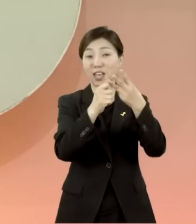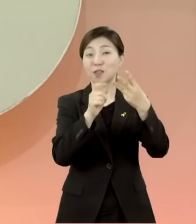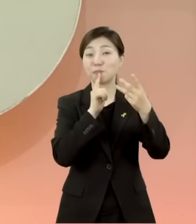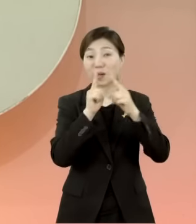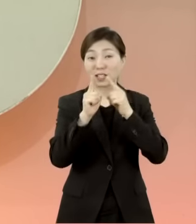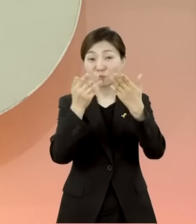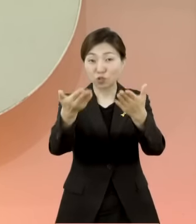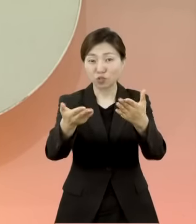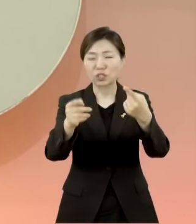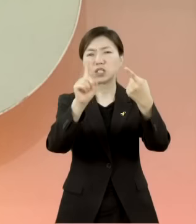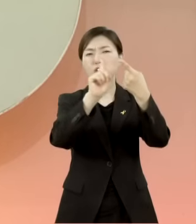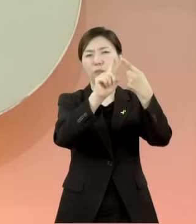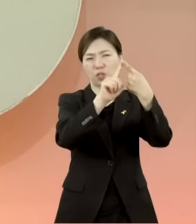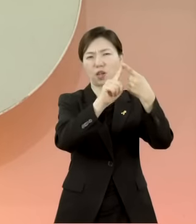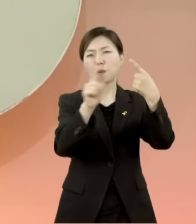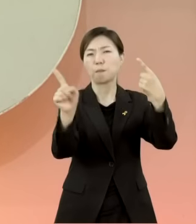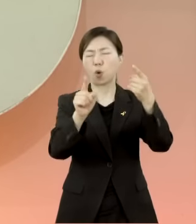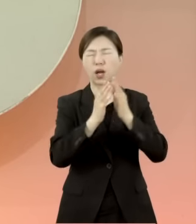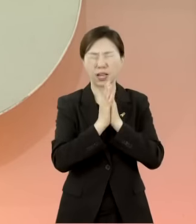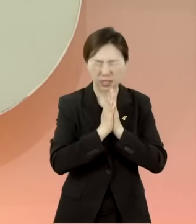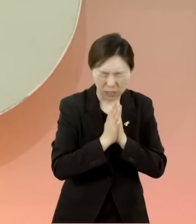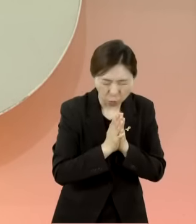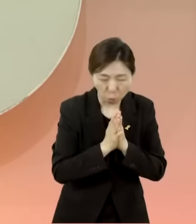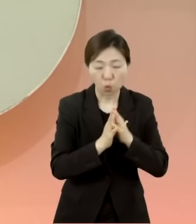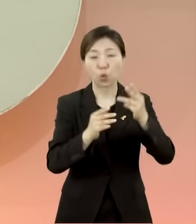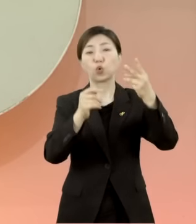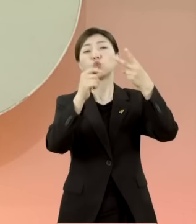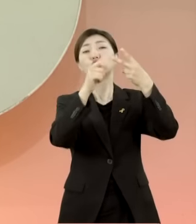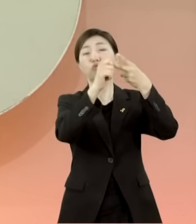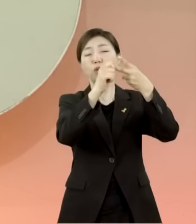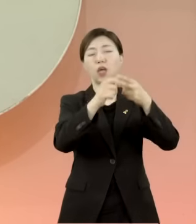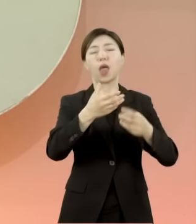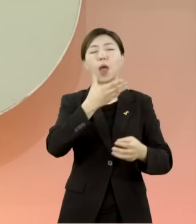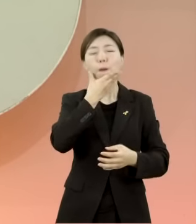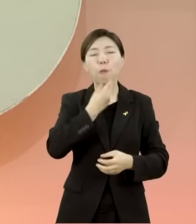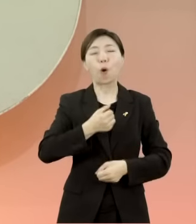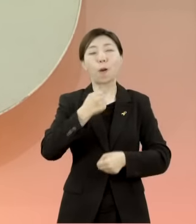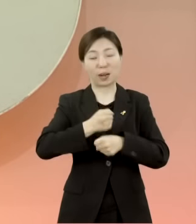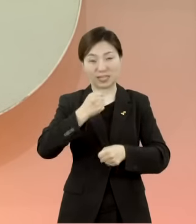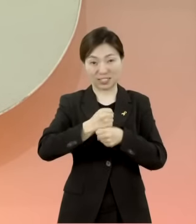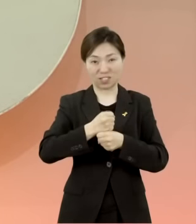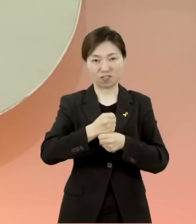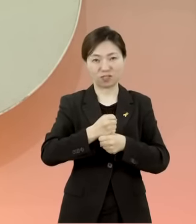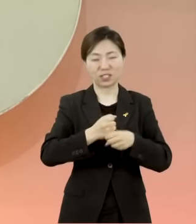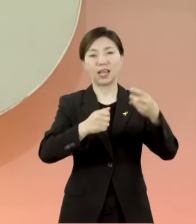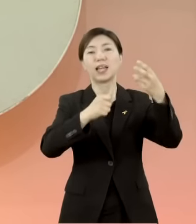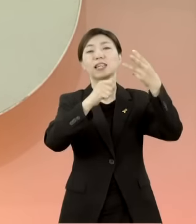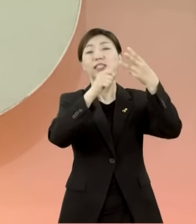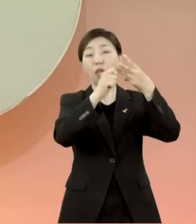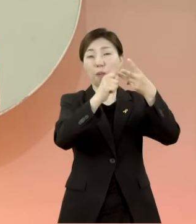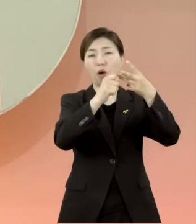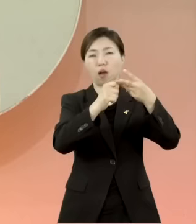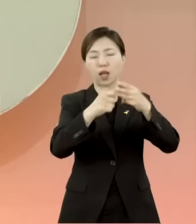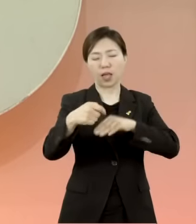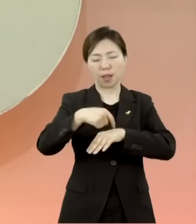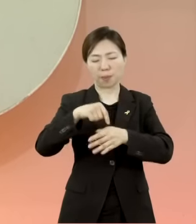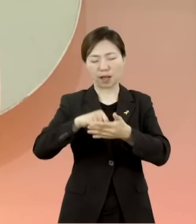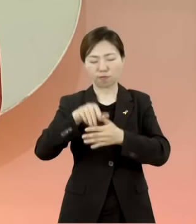가지를 얘기하잖아요 첫째가 기도해라 둘째가 복을 지어라